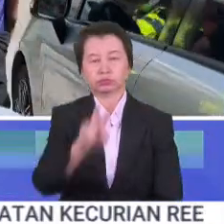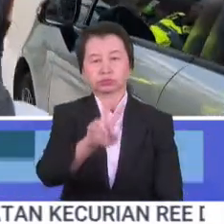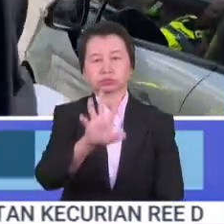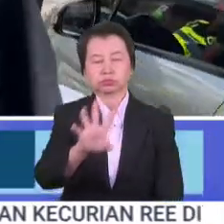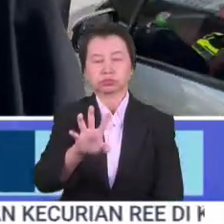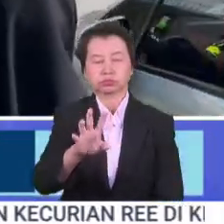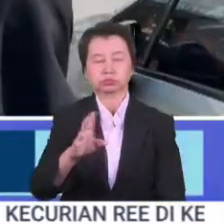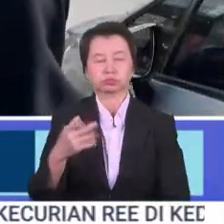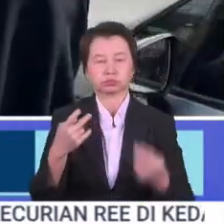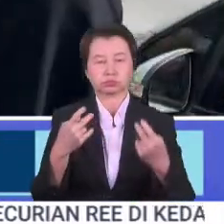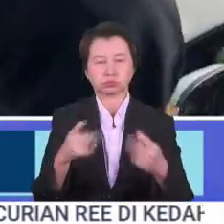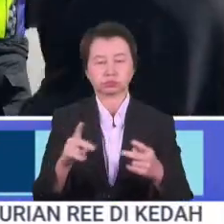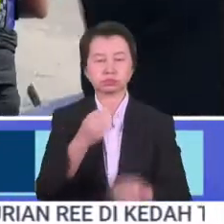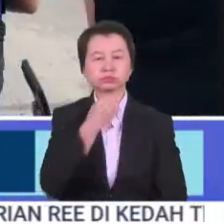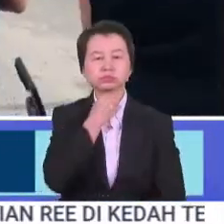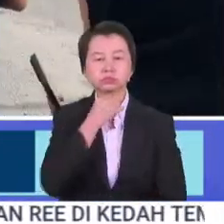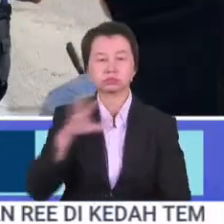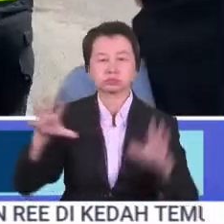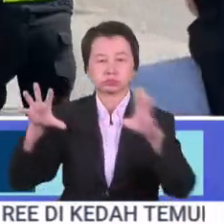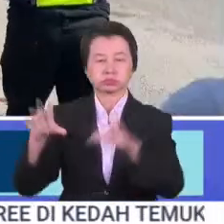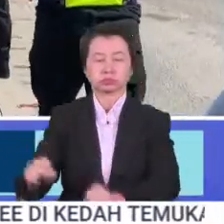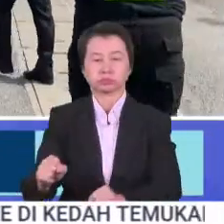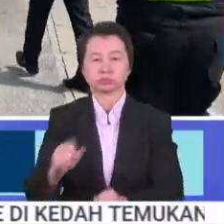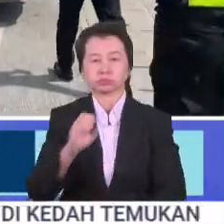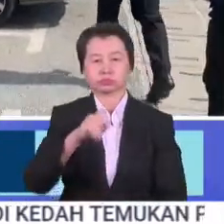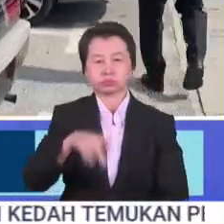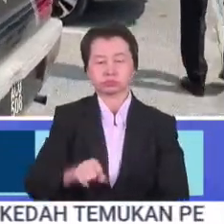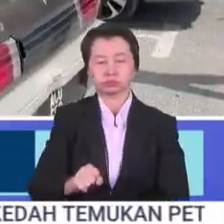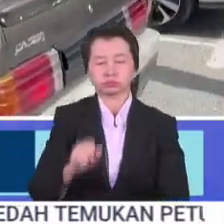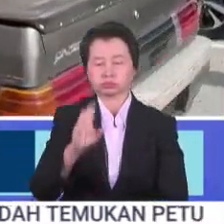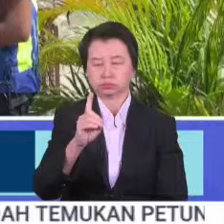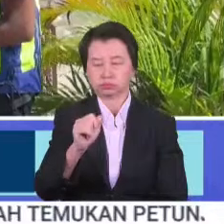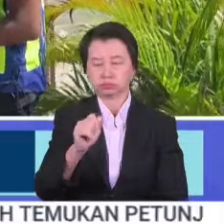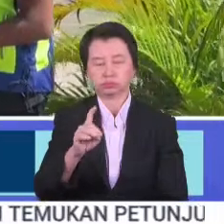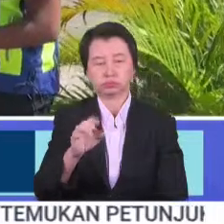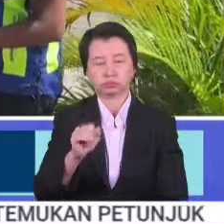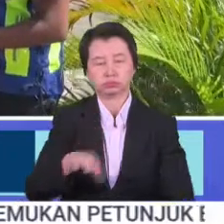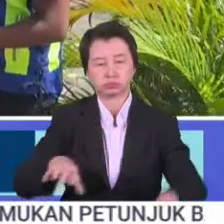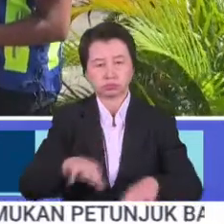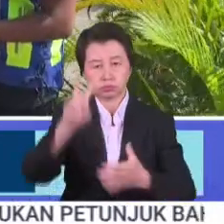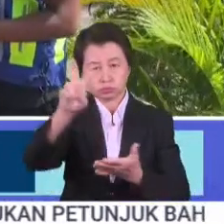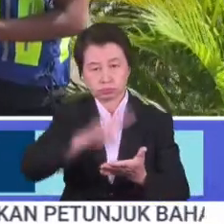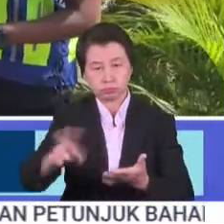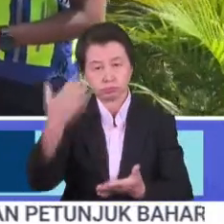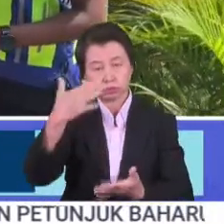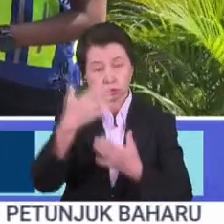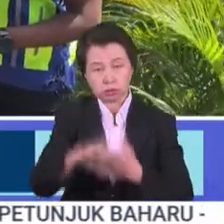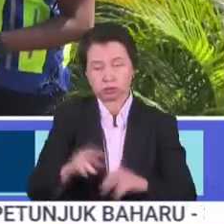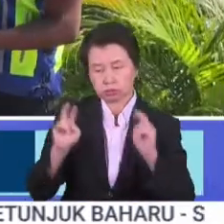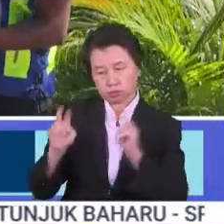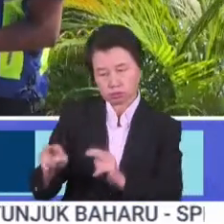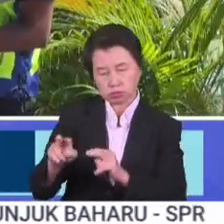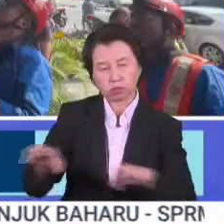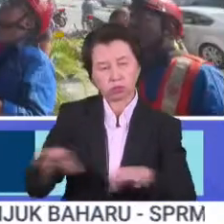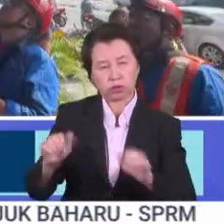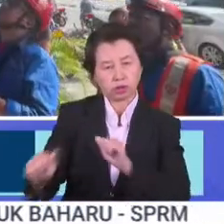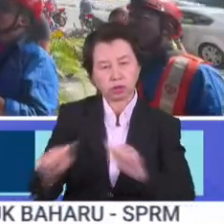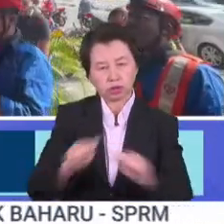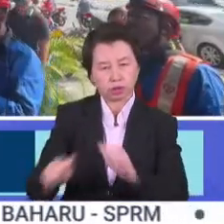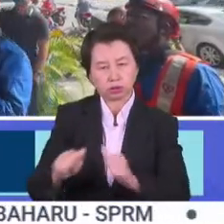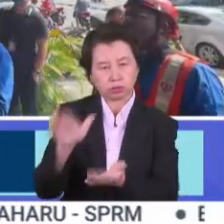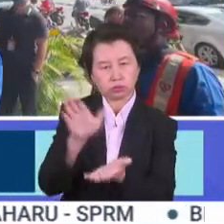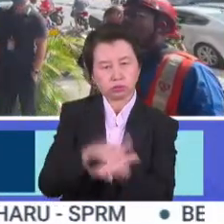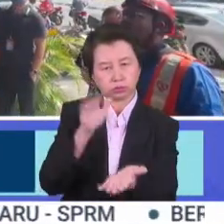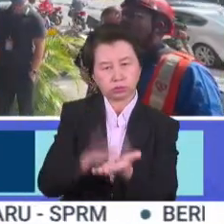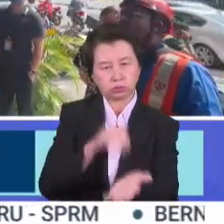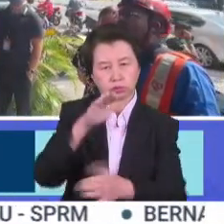25 premis perniagaan sekitar Ipoh diserbu menerusi Ops Dadu yang dijalankan sejak 2 minggu lalu selepas didapati menjalankan kegiatan